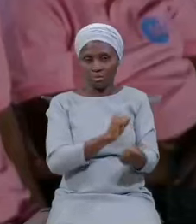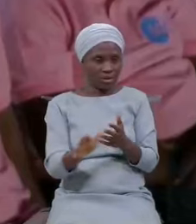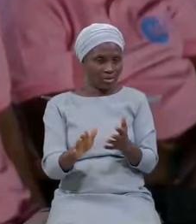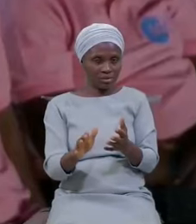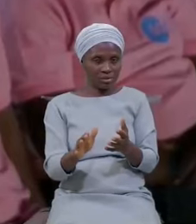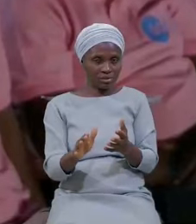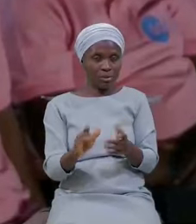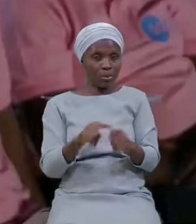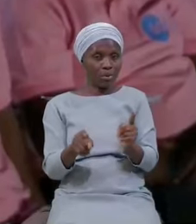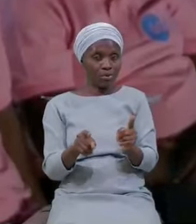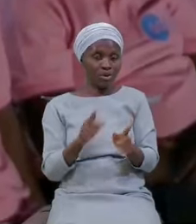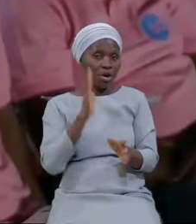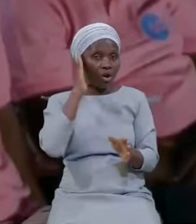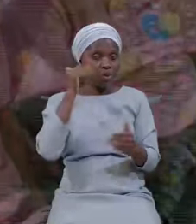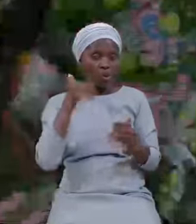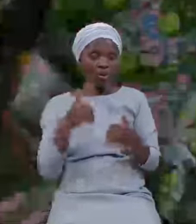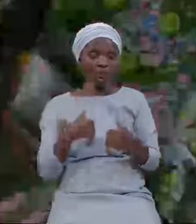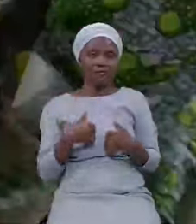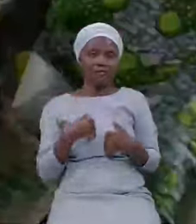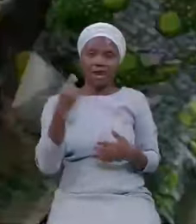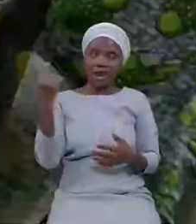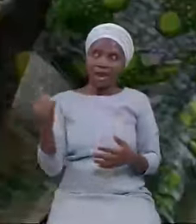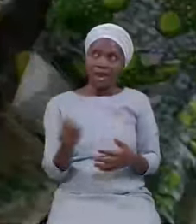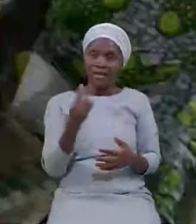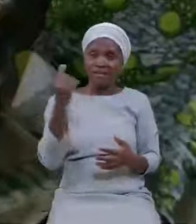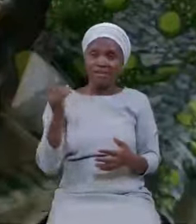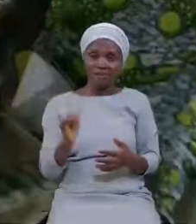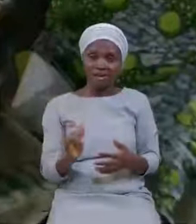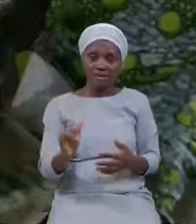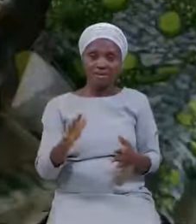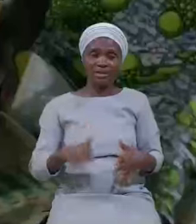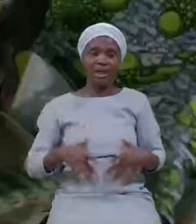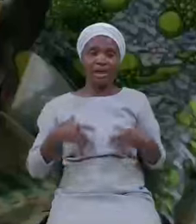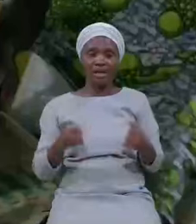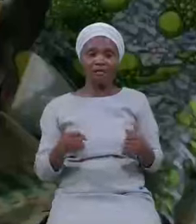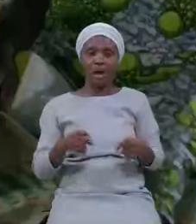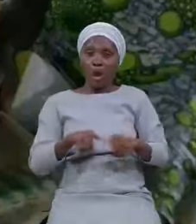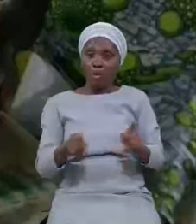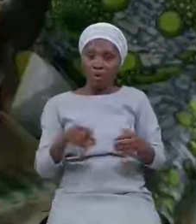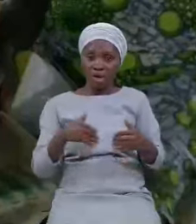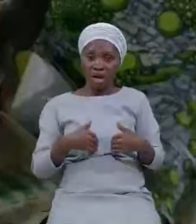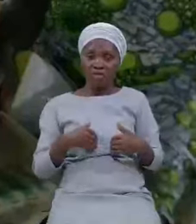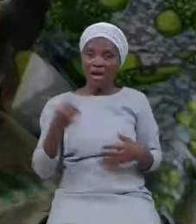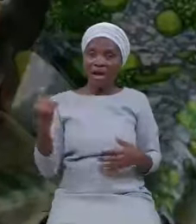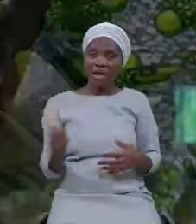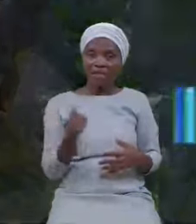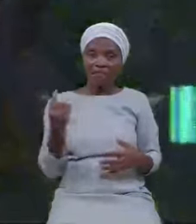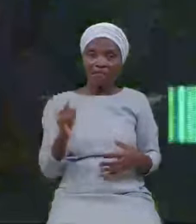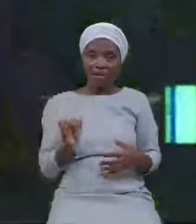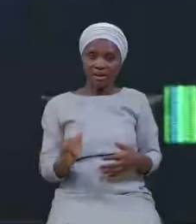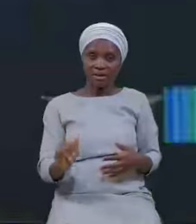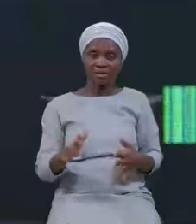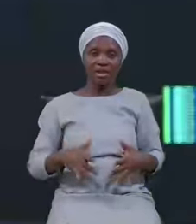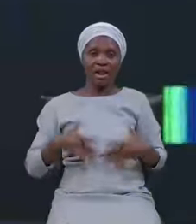la vie éternelle. Mais a la vie éternelle. Comme tu crois ce